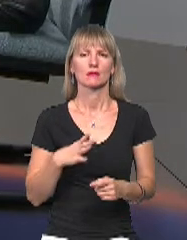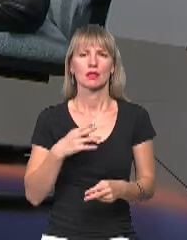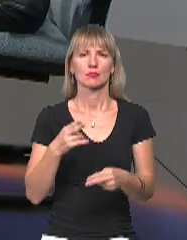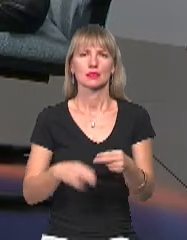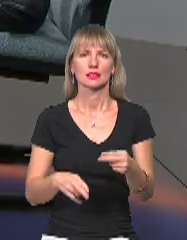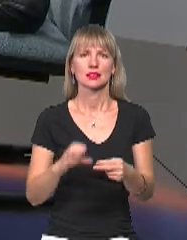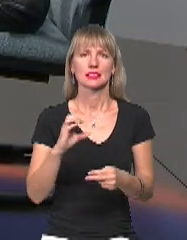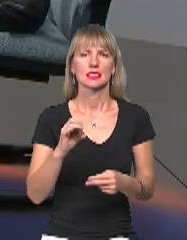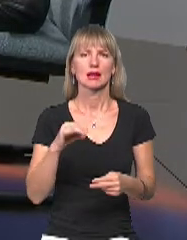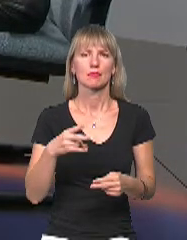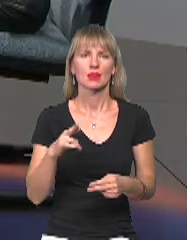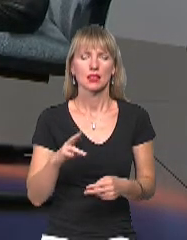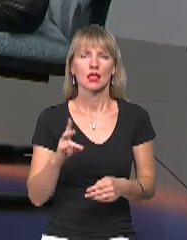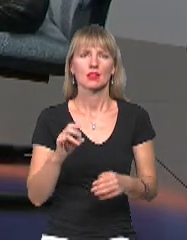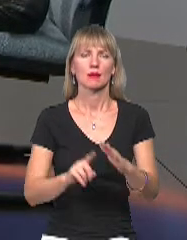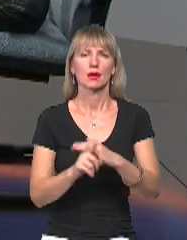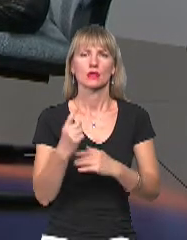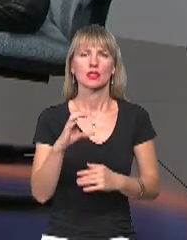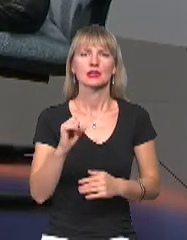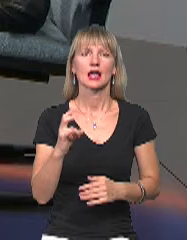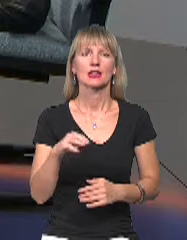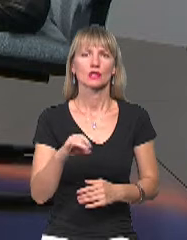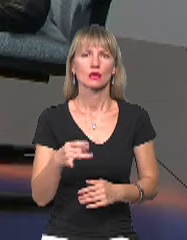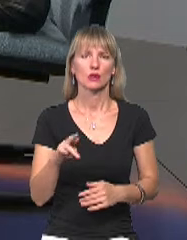наприкінці серпня на базі одного з санаторіїв у